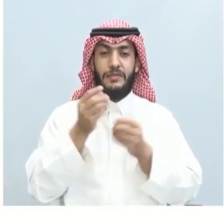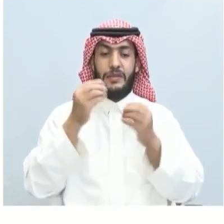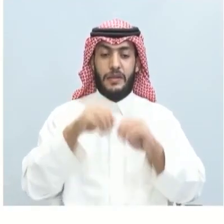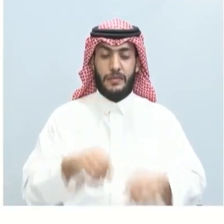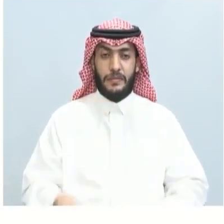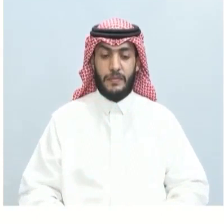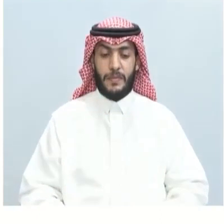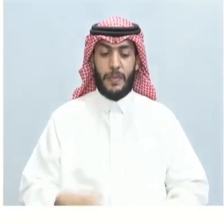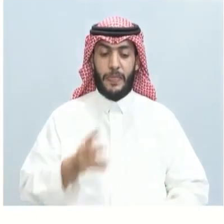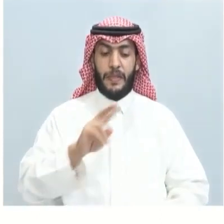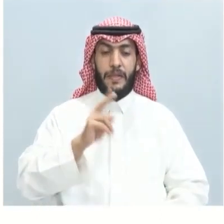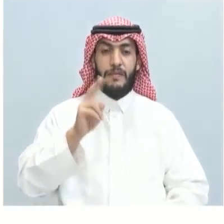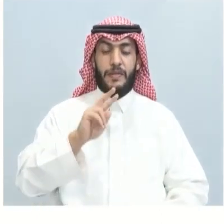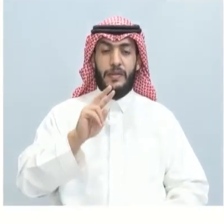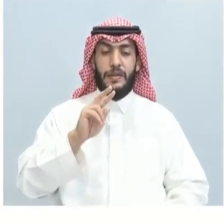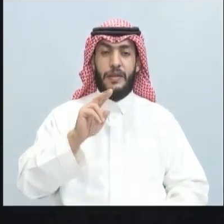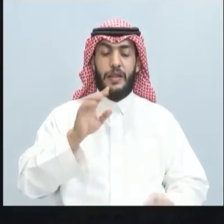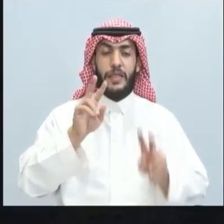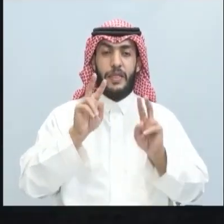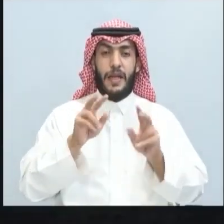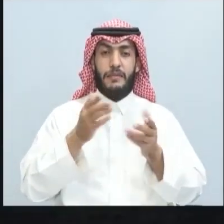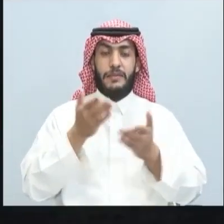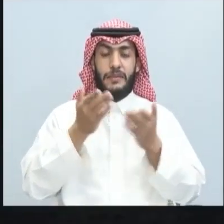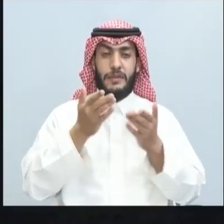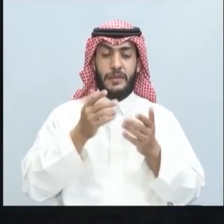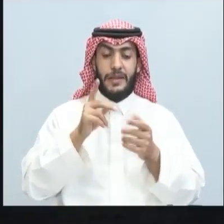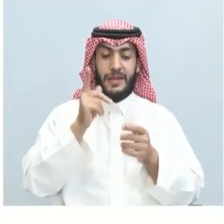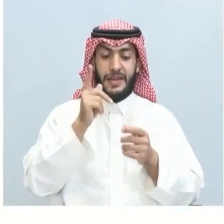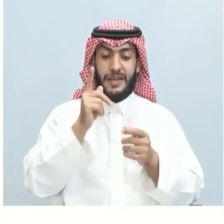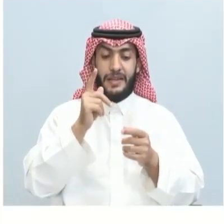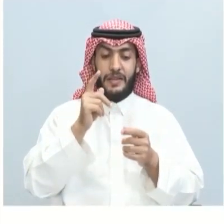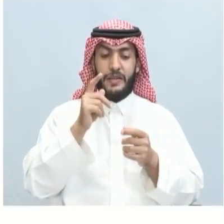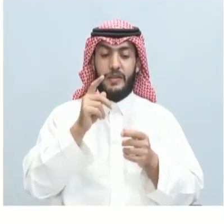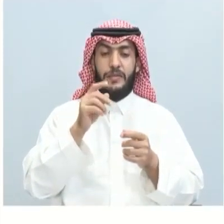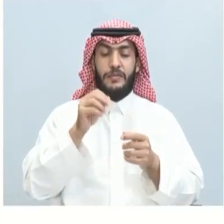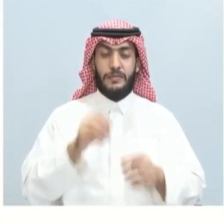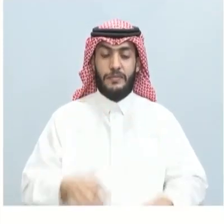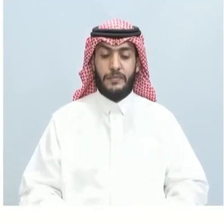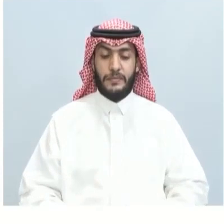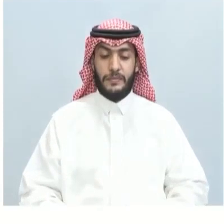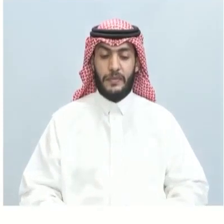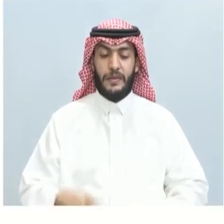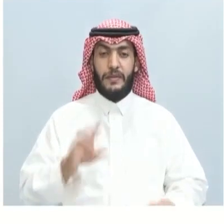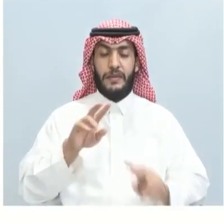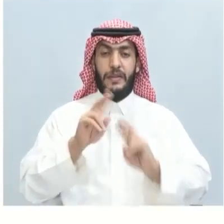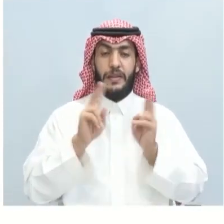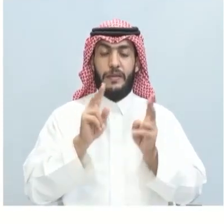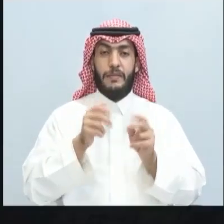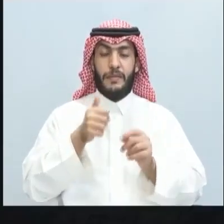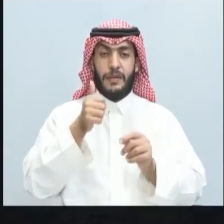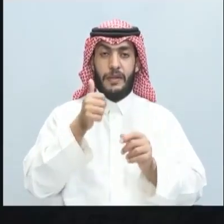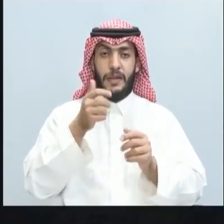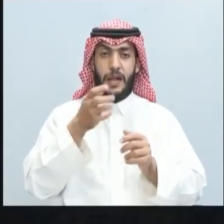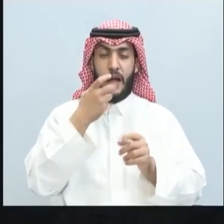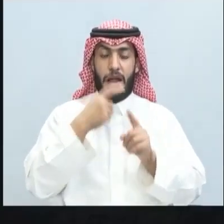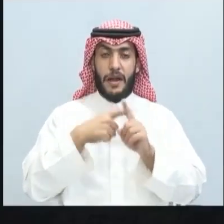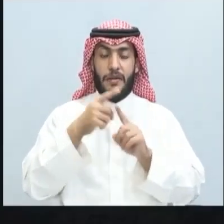اذا الفرق هنا في قيم الثابت الاتزان اللي هو الكي اي كيو في التغير الذي يكون في ارتفاع